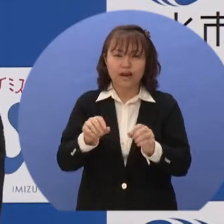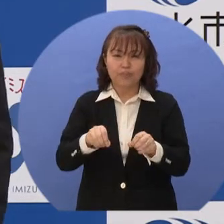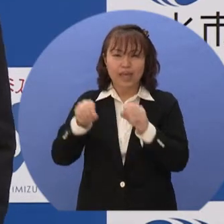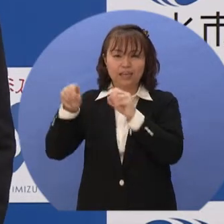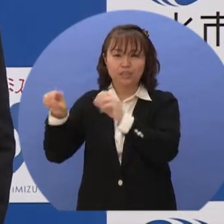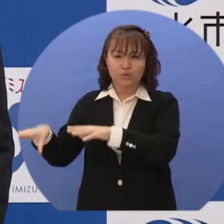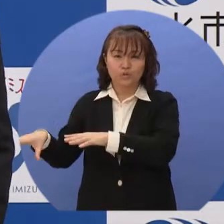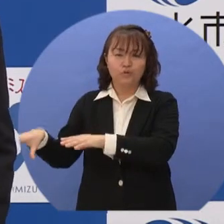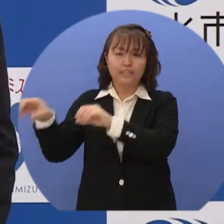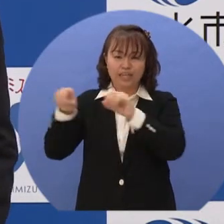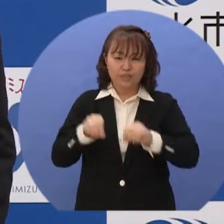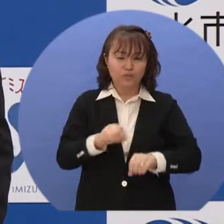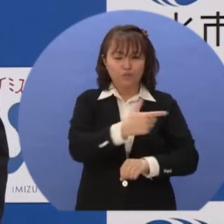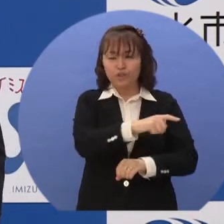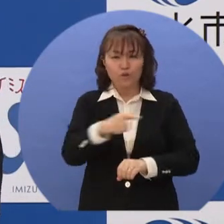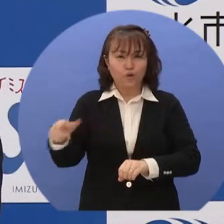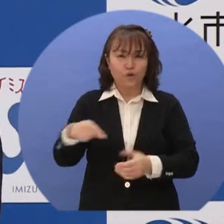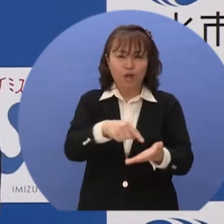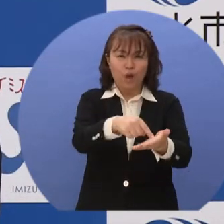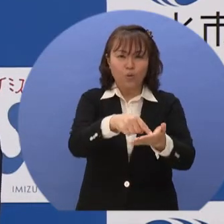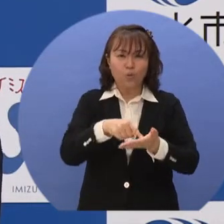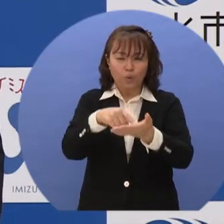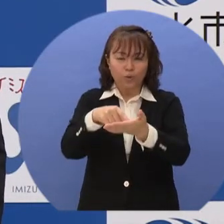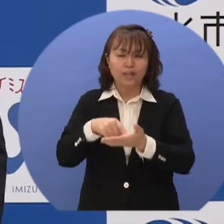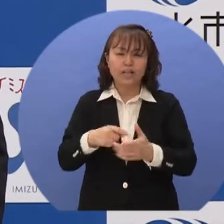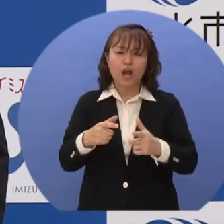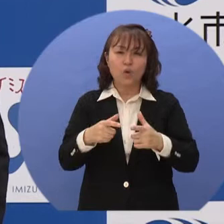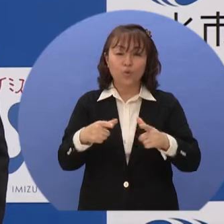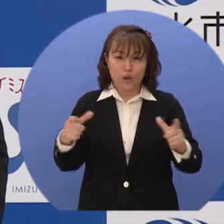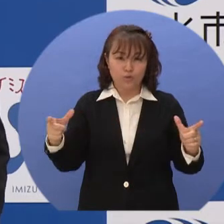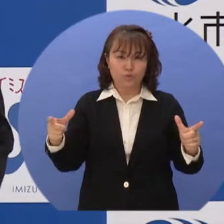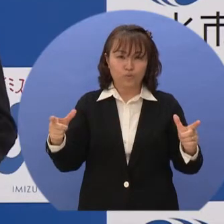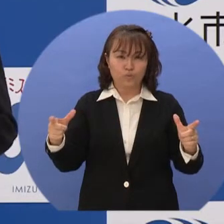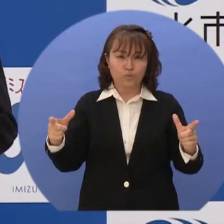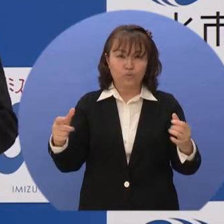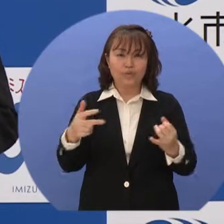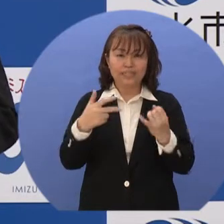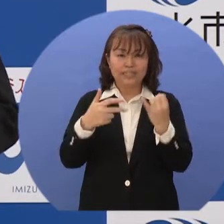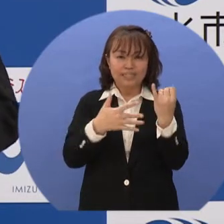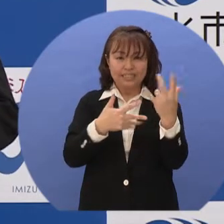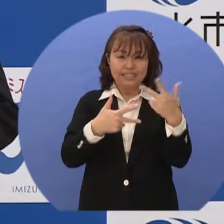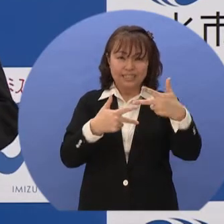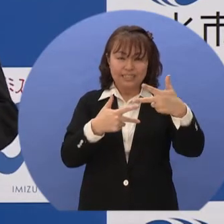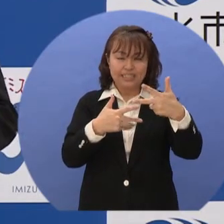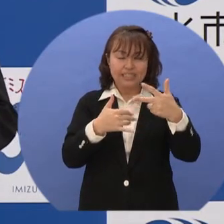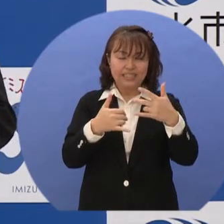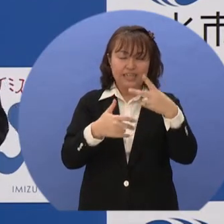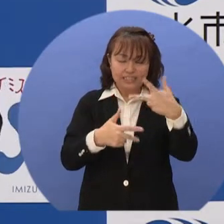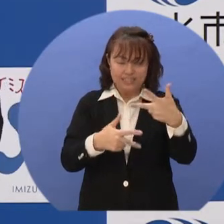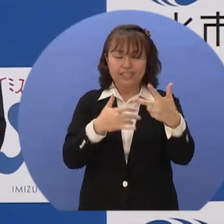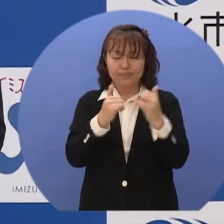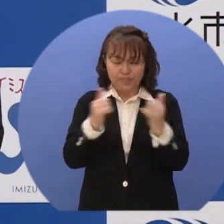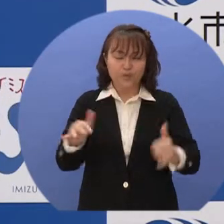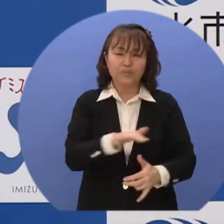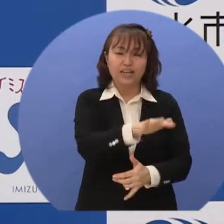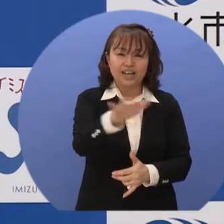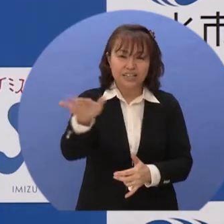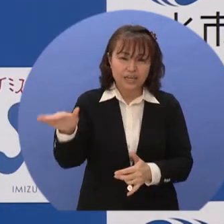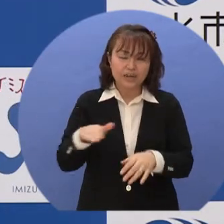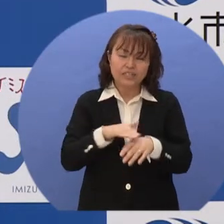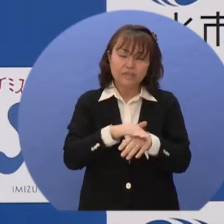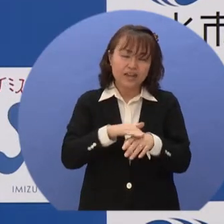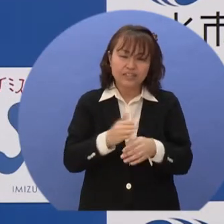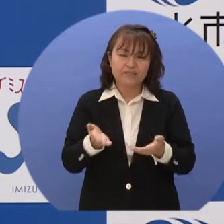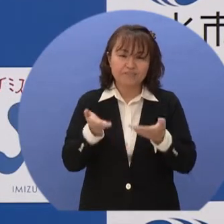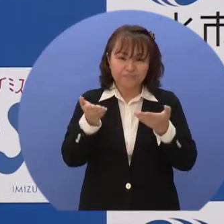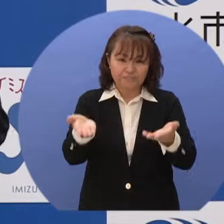届け出が増える時期でもありますのでえ市民の利便性を確保しまたするためにですねえ